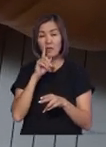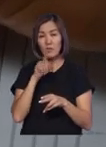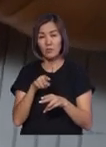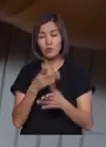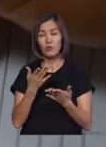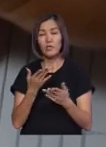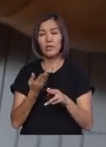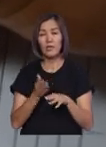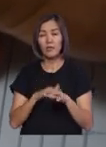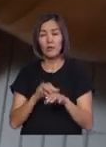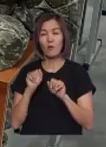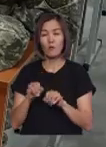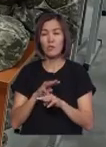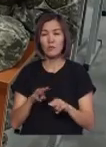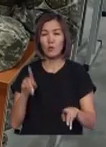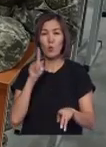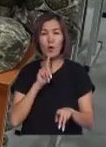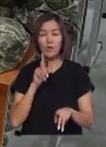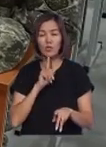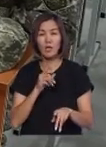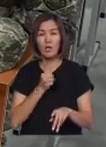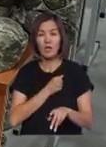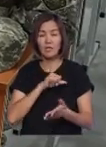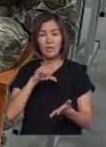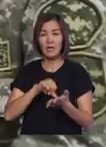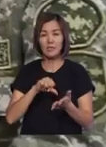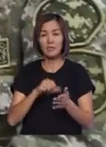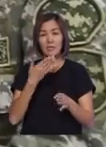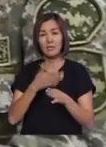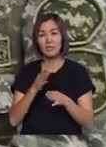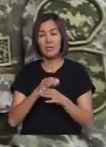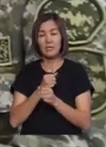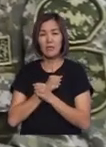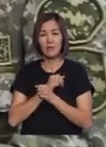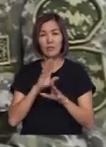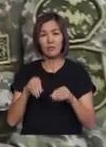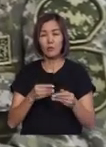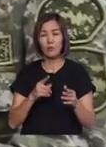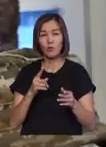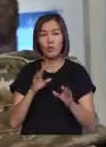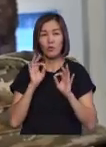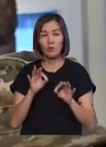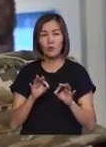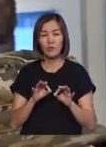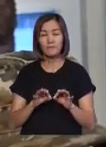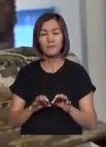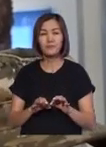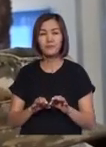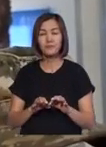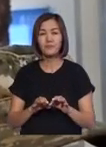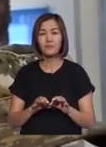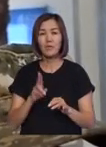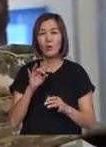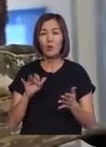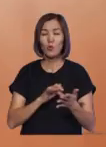Қорғаныс министрлігінің мерзімді әскери қызмет өтеу кезеңінде несиелік демалыс беру бастамасы қоғамнан қолдау тауып отыр. Сәйкесінше